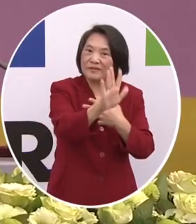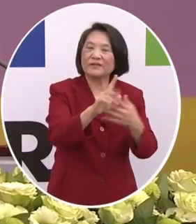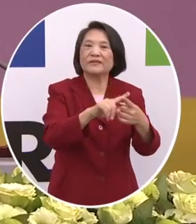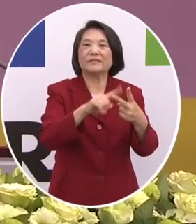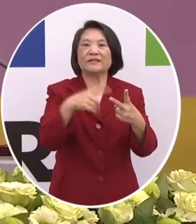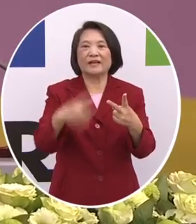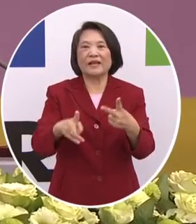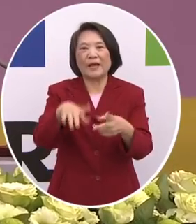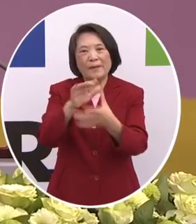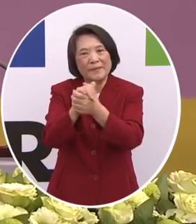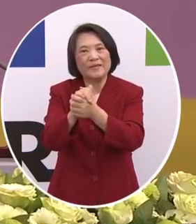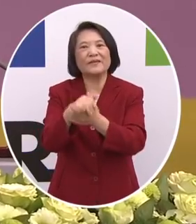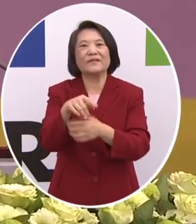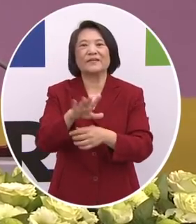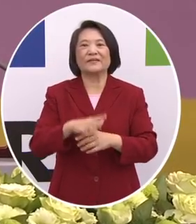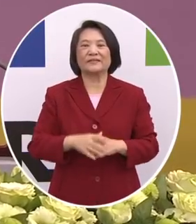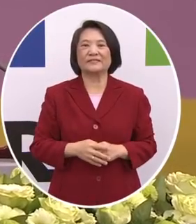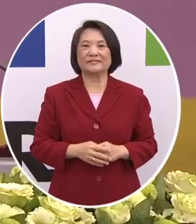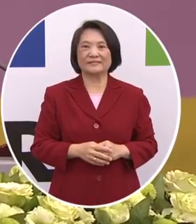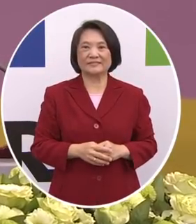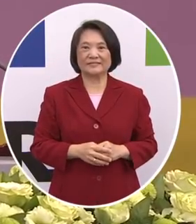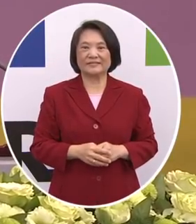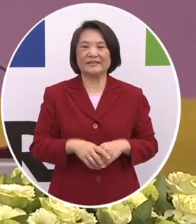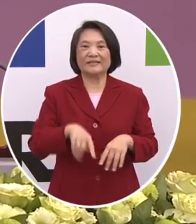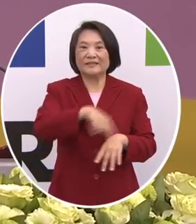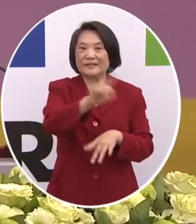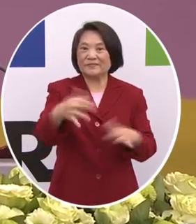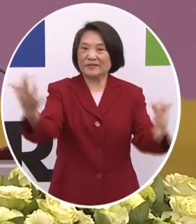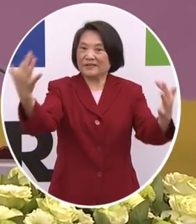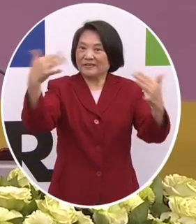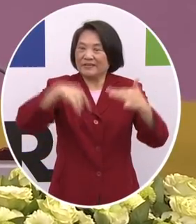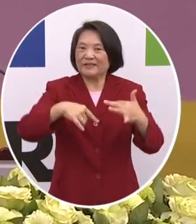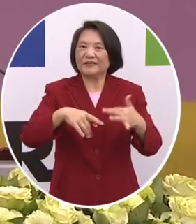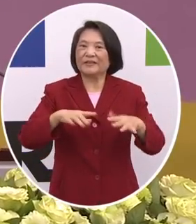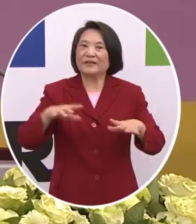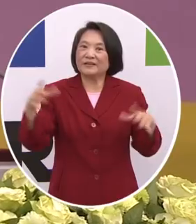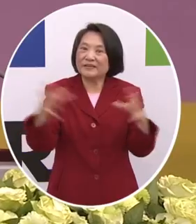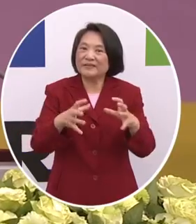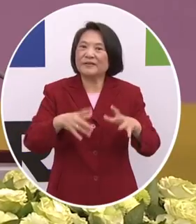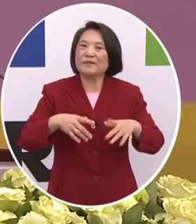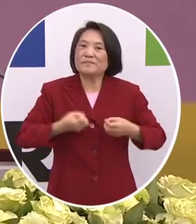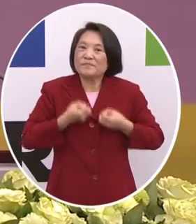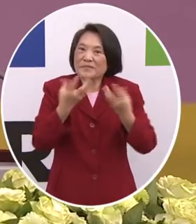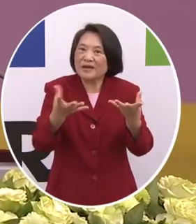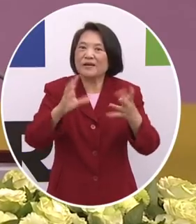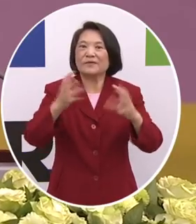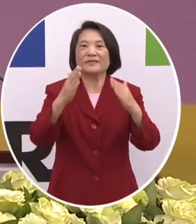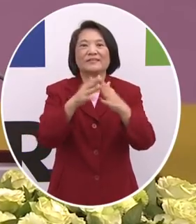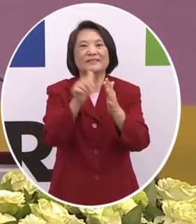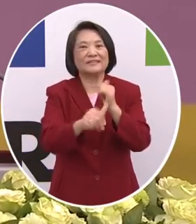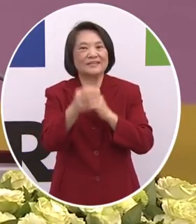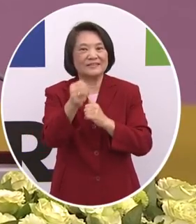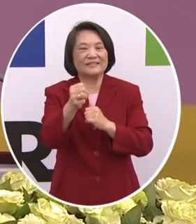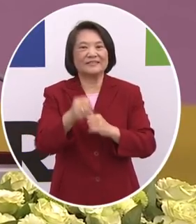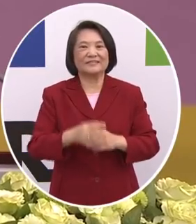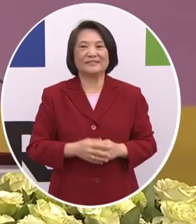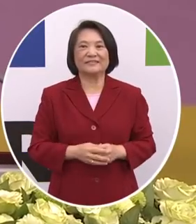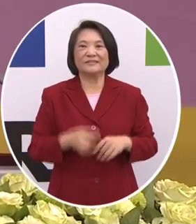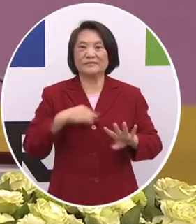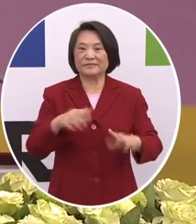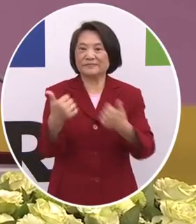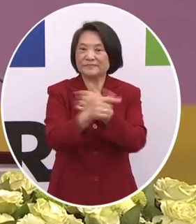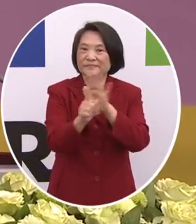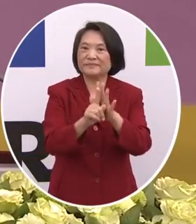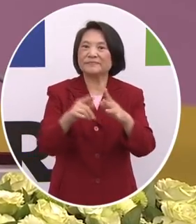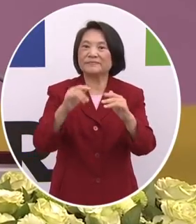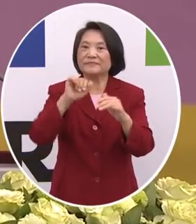跟我们的好朋友，跟我们一起欢度国家的庆典。我要代表